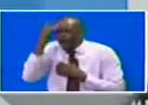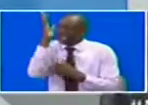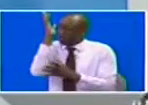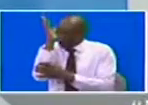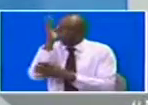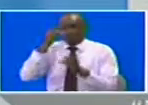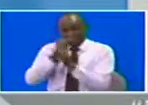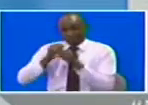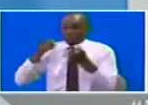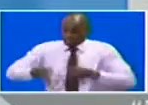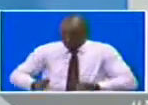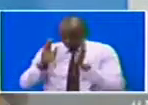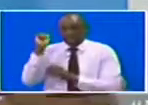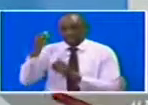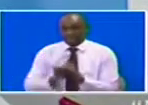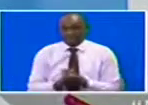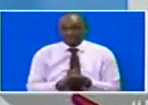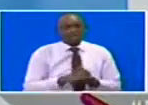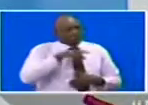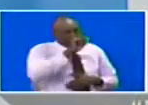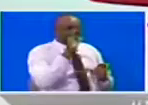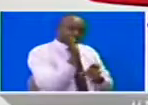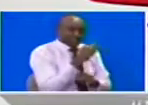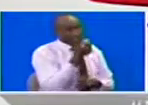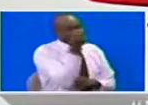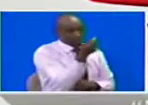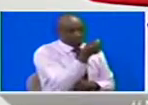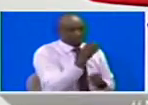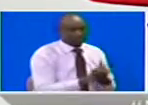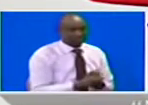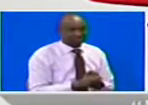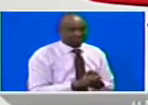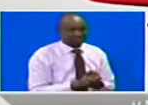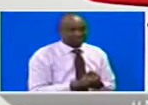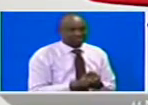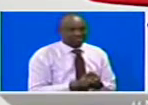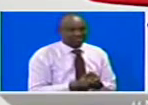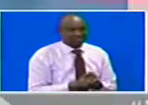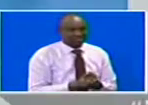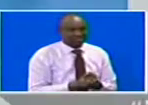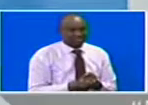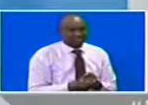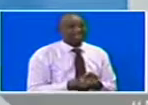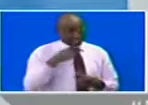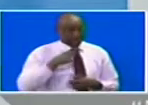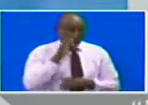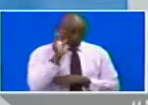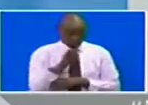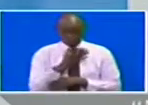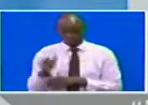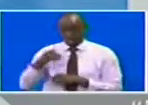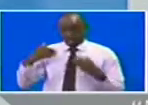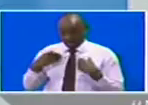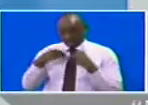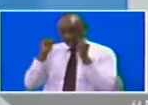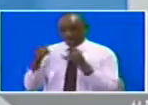wewe ujipate Kenya saa hii. Hebu tuimbie wimbo mmoja wako wa uzalendo. Kibao kabisa ambacho nimekirelease ni